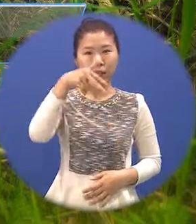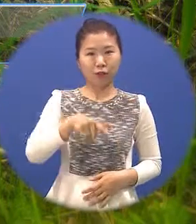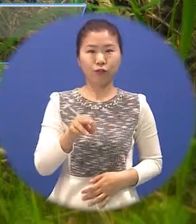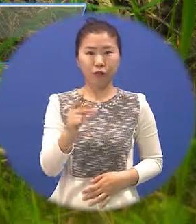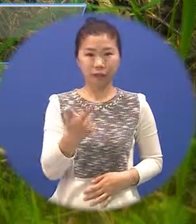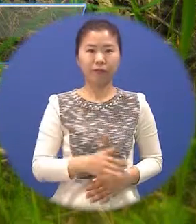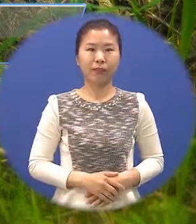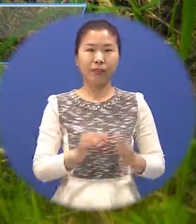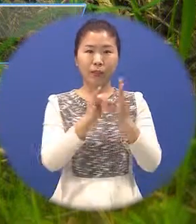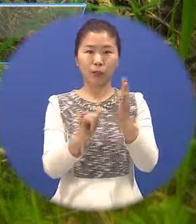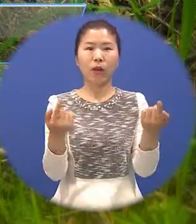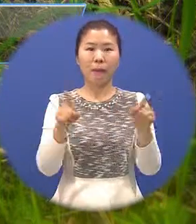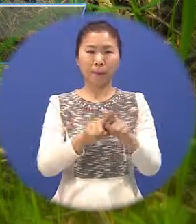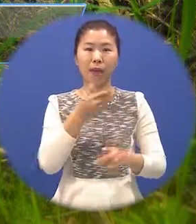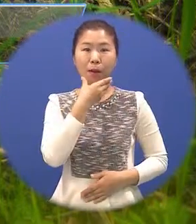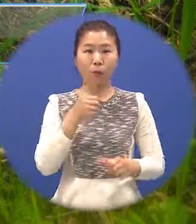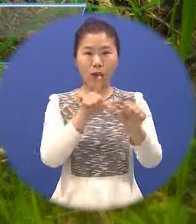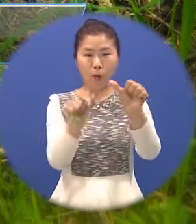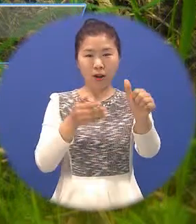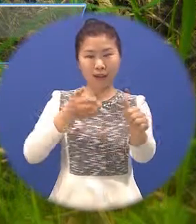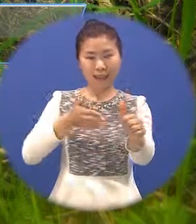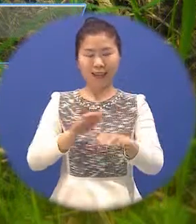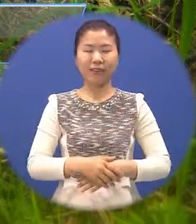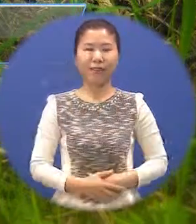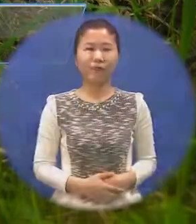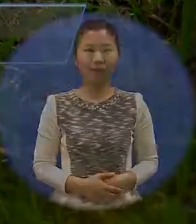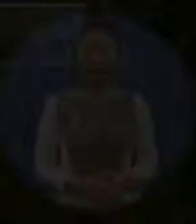은평알림이 이주연이었습니다. 가족과 함께 행복한 5월 보내세요.